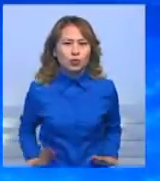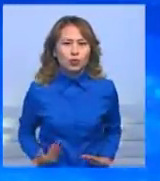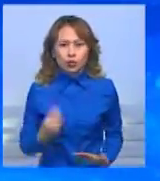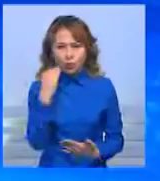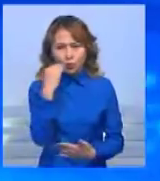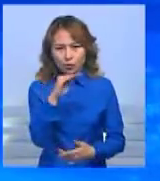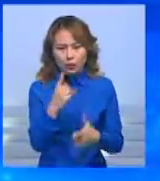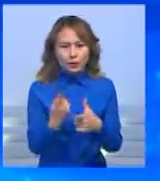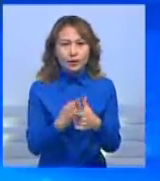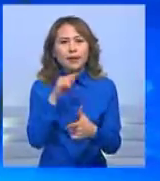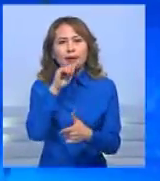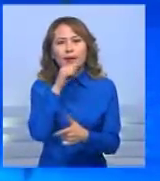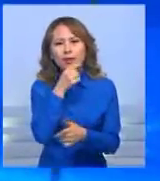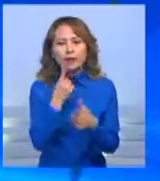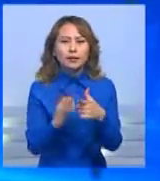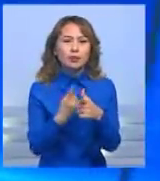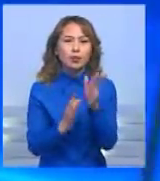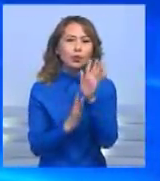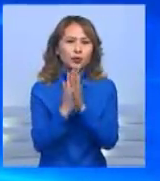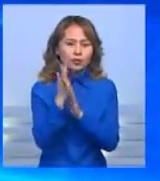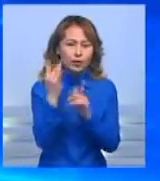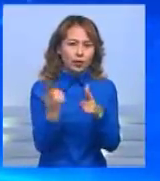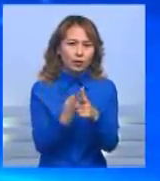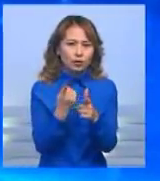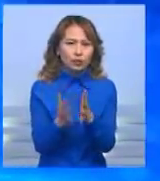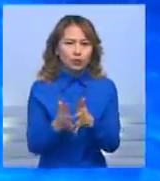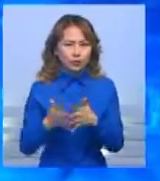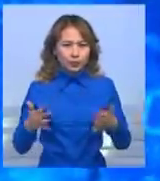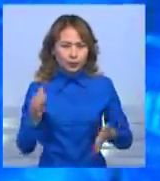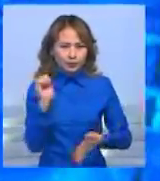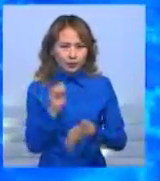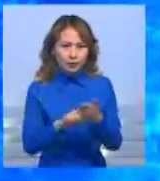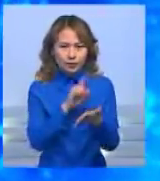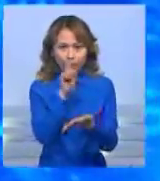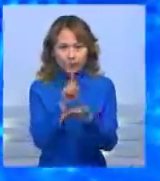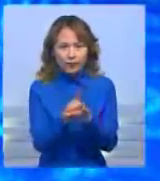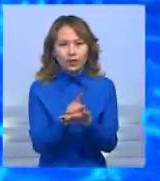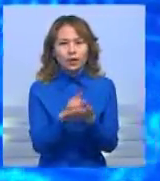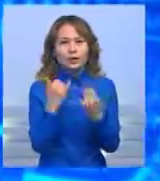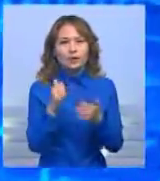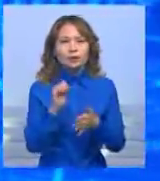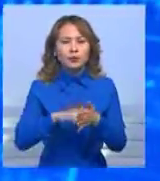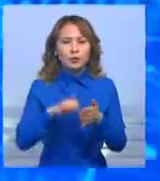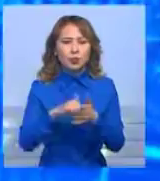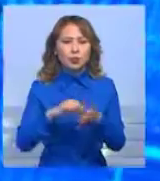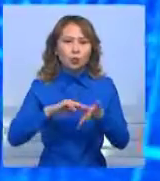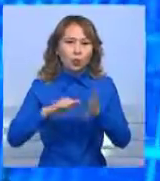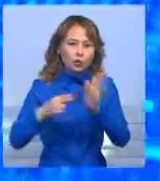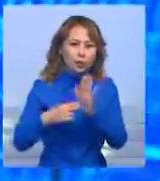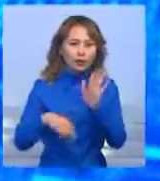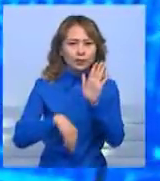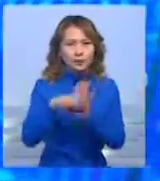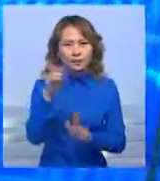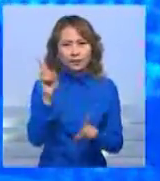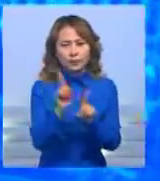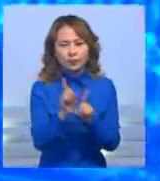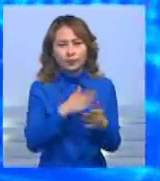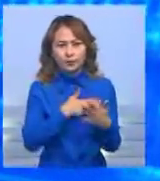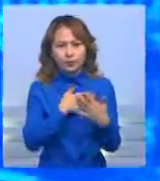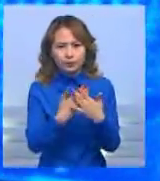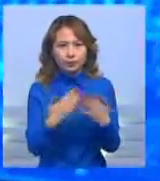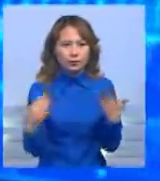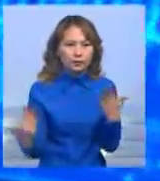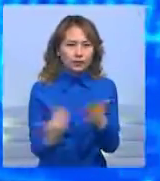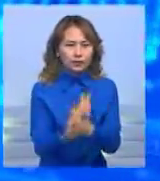елдегі өмір сүру сапасы мен экономикалық өсім қарқынын арттыру міндеті жүктеліп отыр. Себебі стратегиялық жоспарға